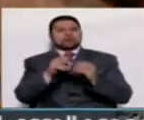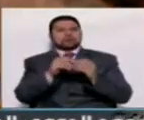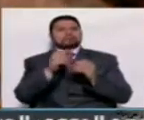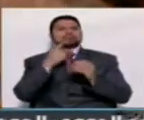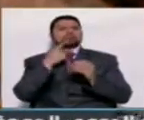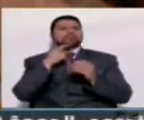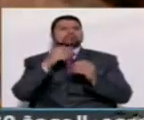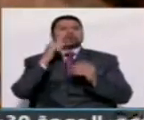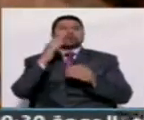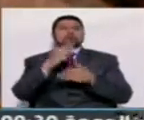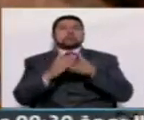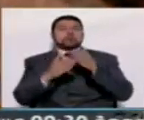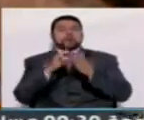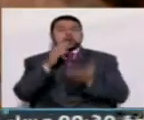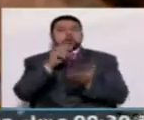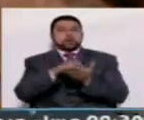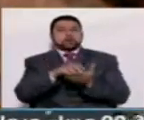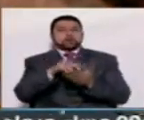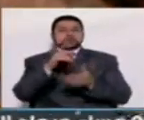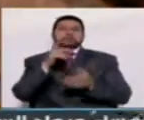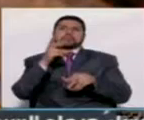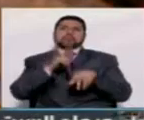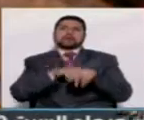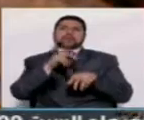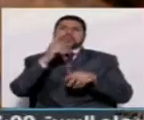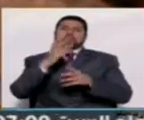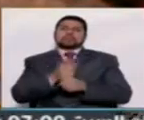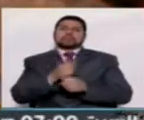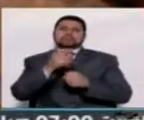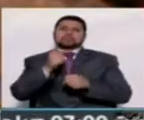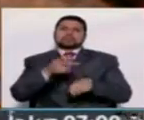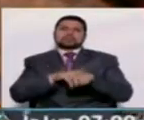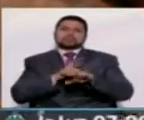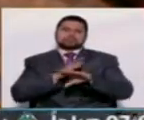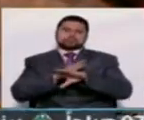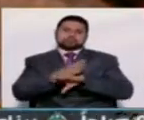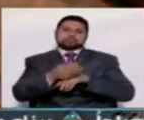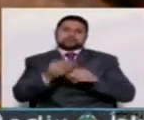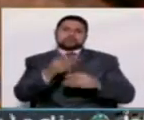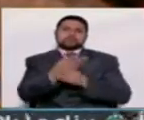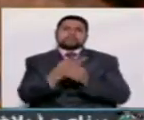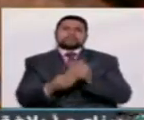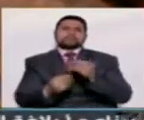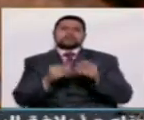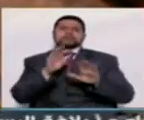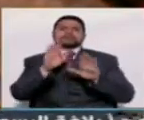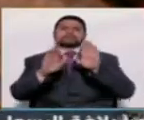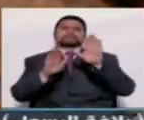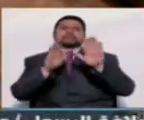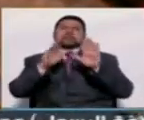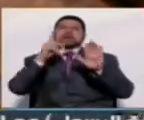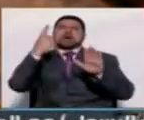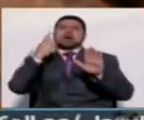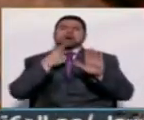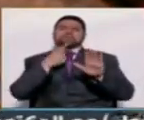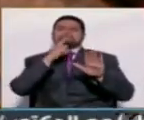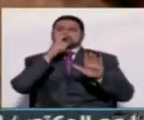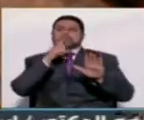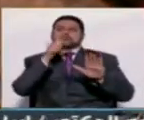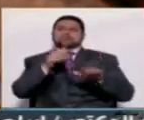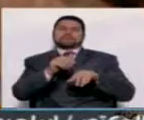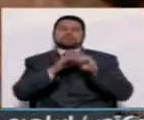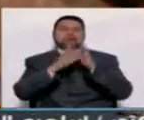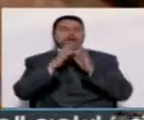أراد سيدنا إبراهيم عليه الصلاة والسلام أن يقدم أضحيته ابنه إسماعيل كما أمره الحق تبارك وتعالى،